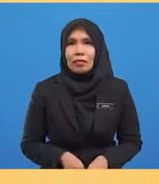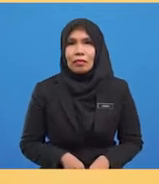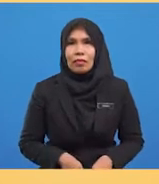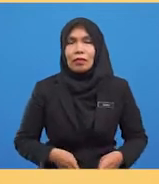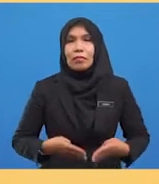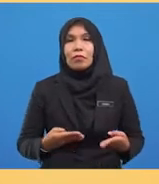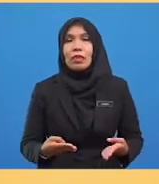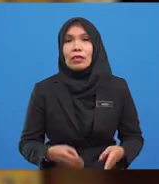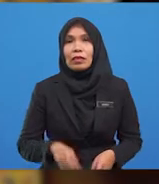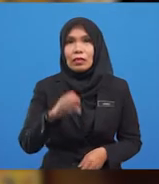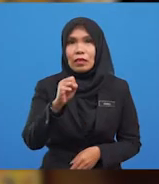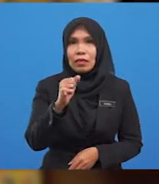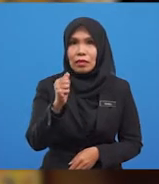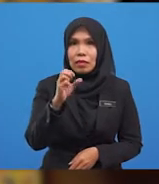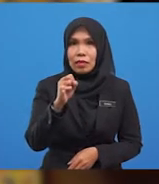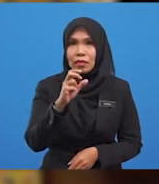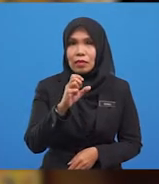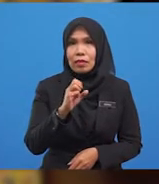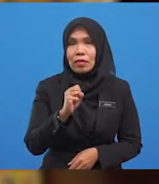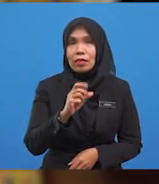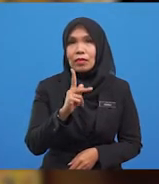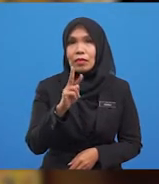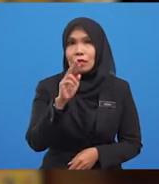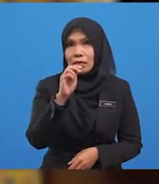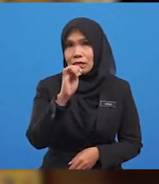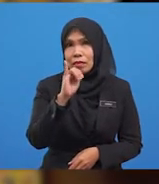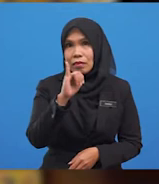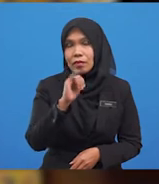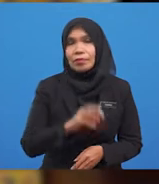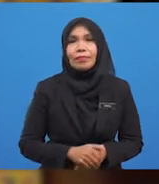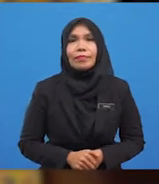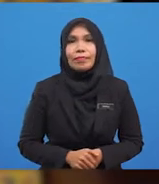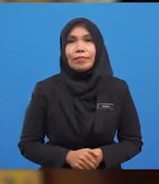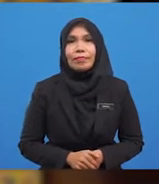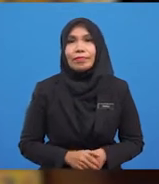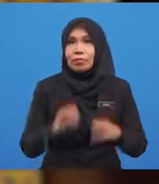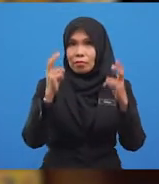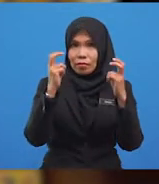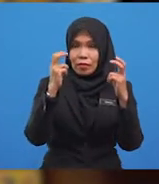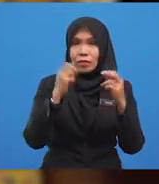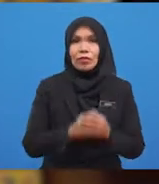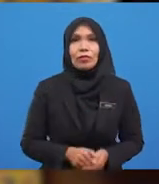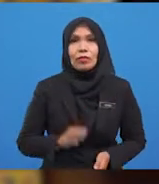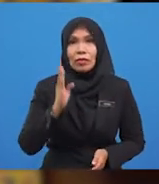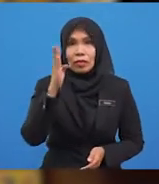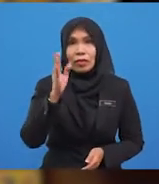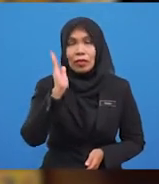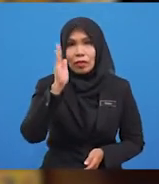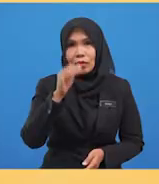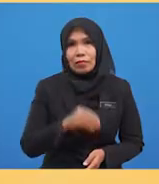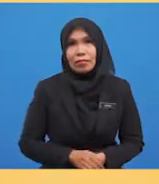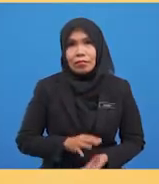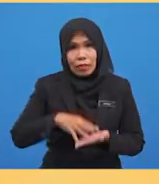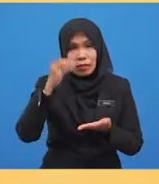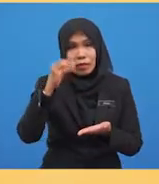sloka. Jadi tajuk seloka yang akan kita pelajari pada hari ini